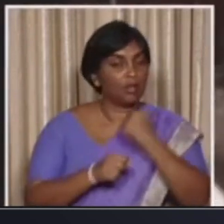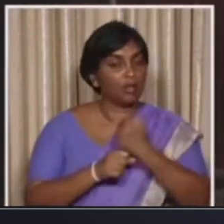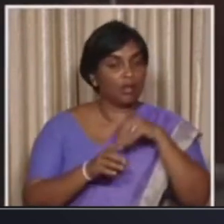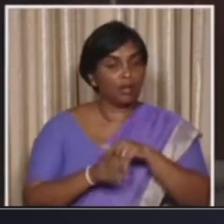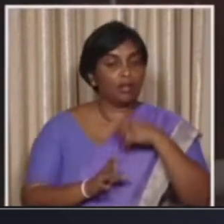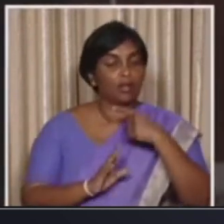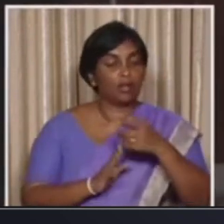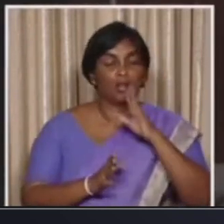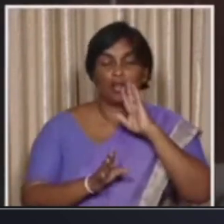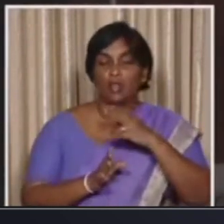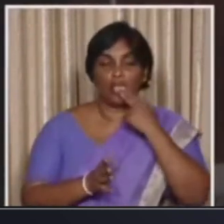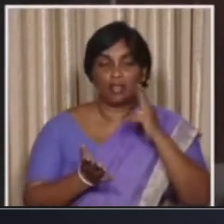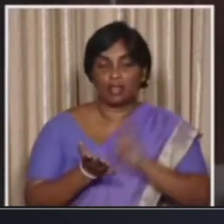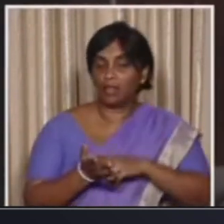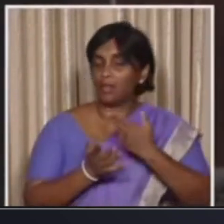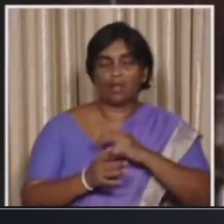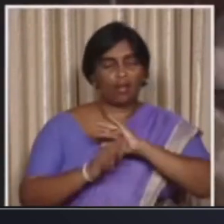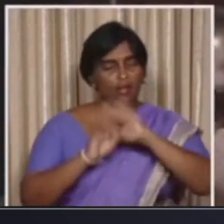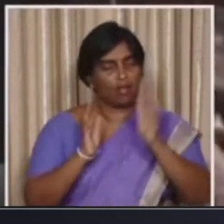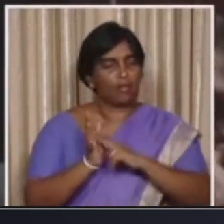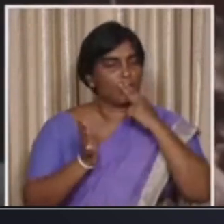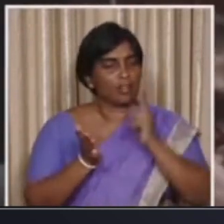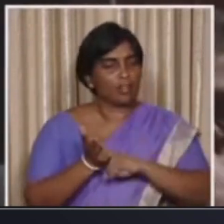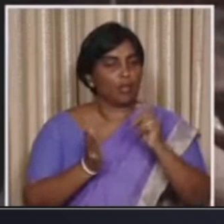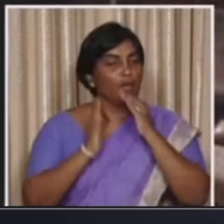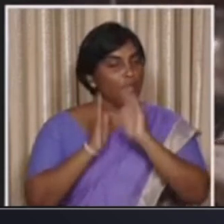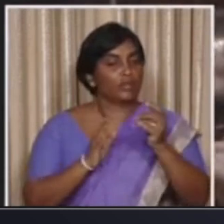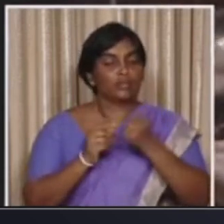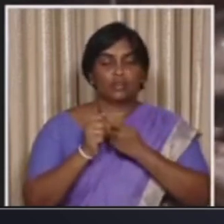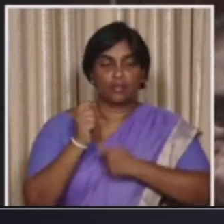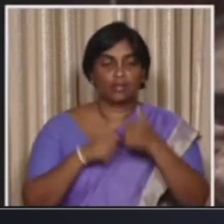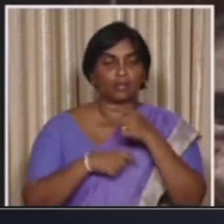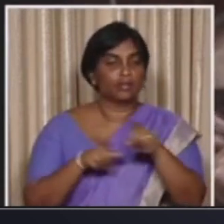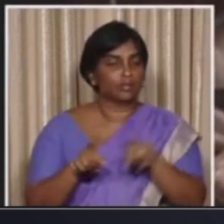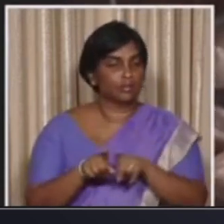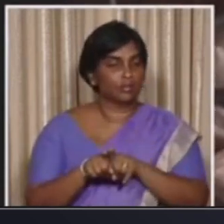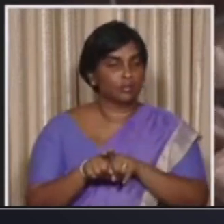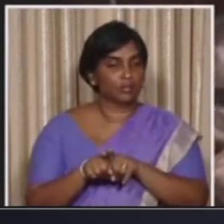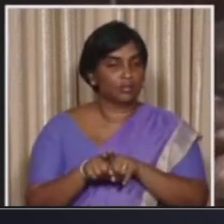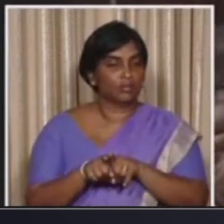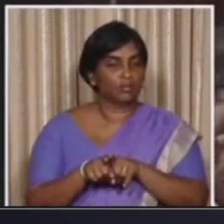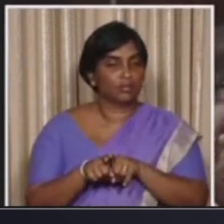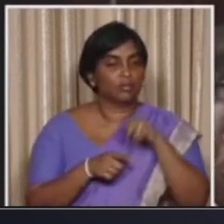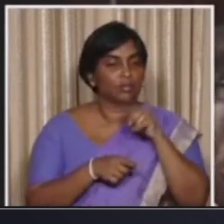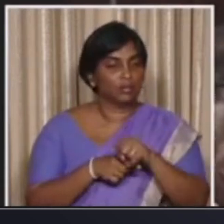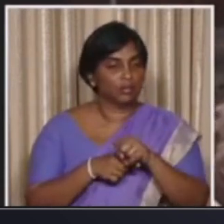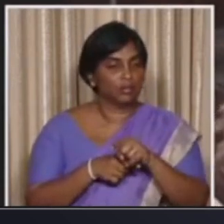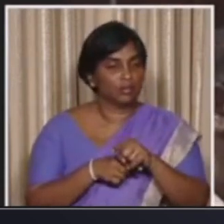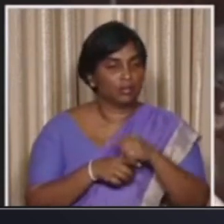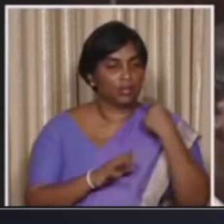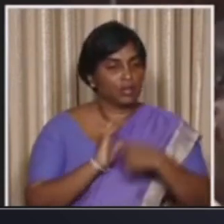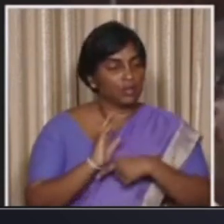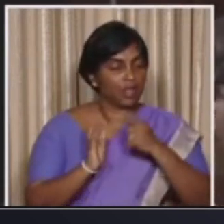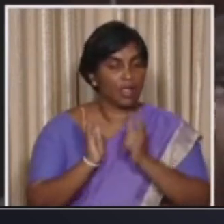තැපල් කන්දෝරුව කිතුරු කරන්නේ නැහැ. අන්තිම තැපල් කන්දෝරුවත් විකුණනවා. ඒ නිසා ගරු සභාපතිතුමනි, මේ අය රටේ